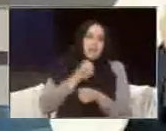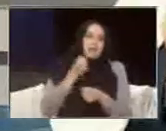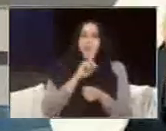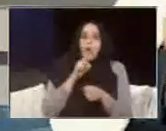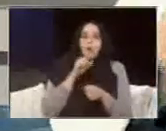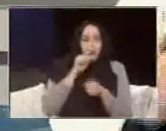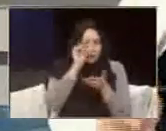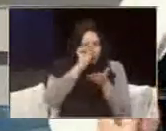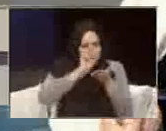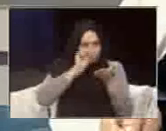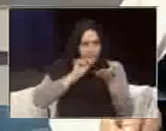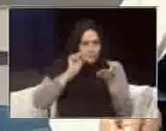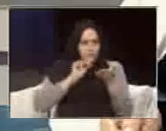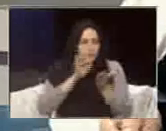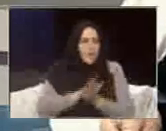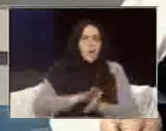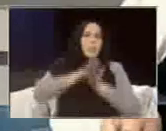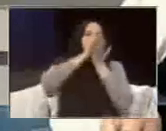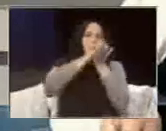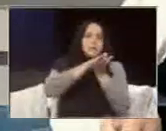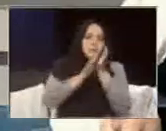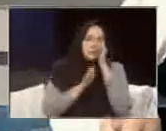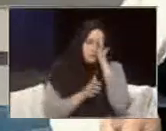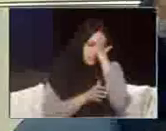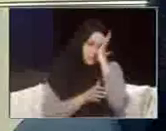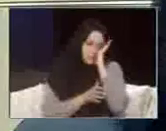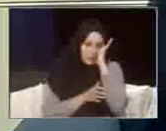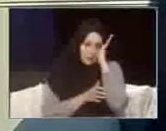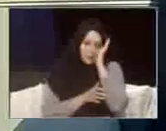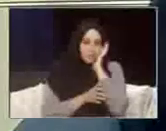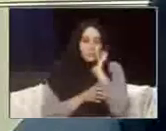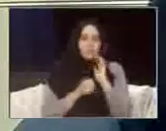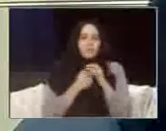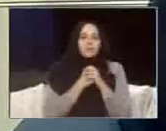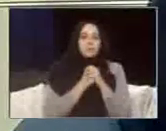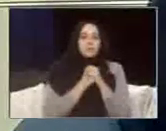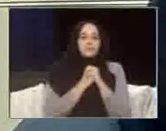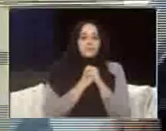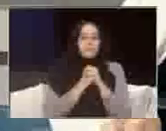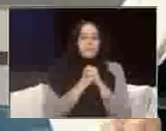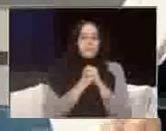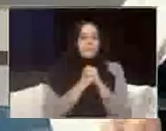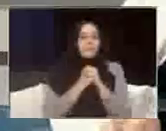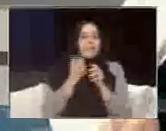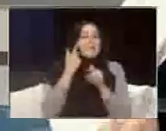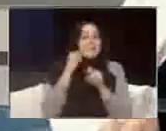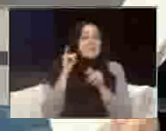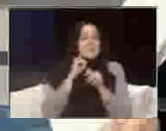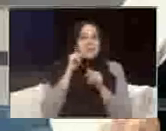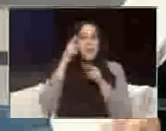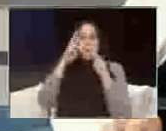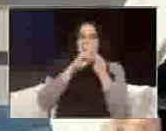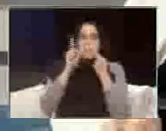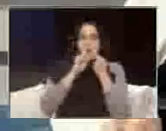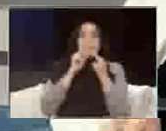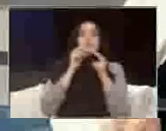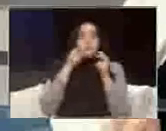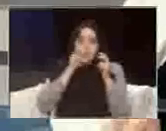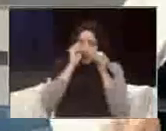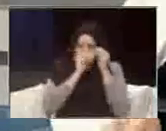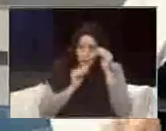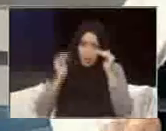شكواك إلى من هو أعلى سلطة، من هو أعلى. إلا ما كانش استجابة